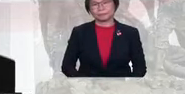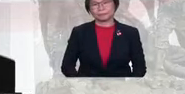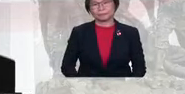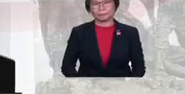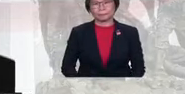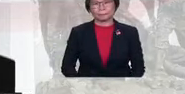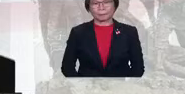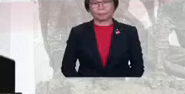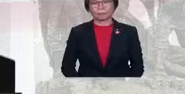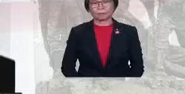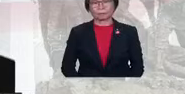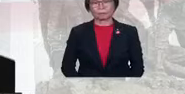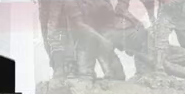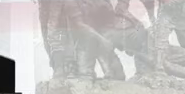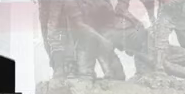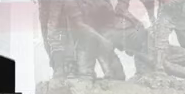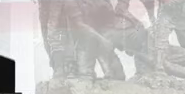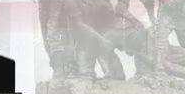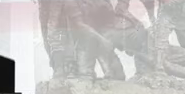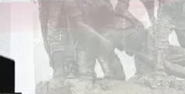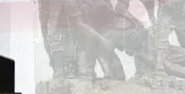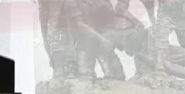warohmatullohi wabarokatuh